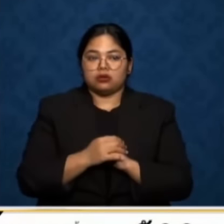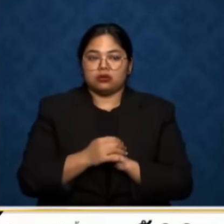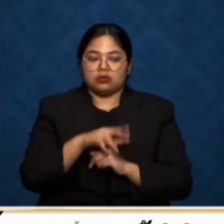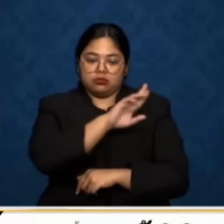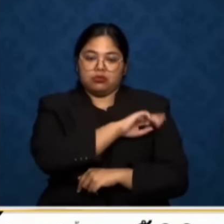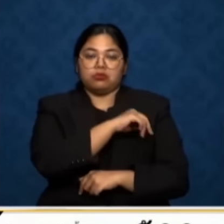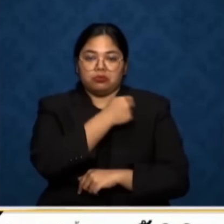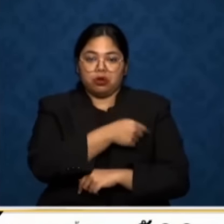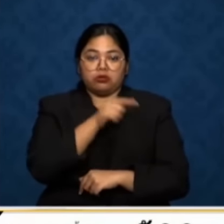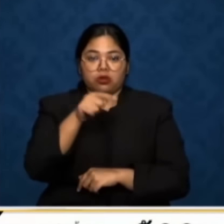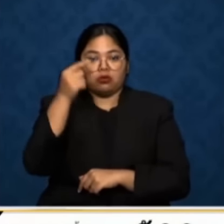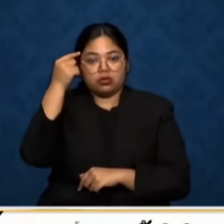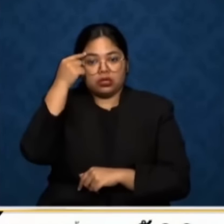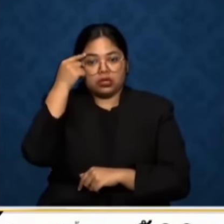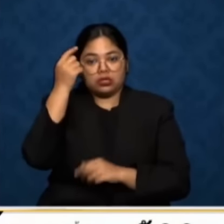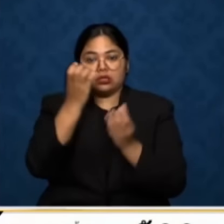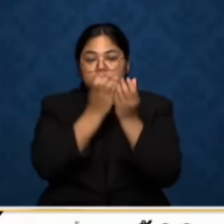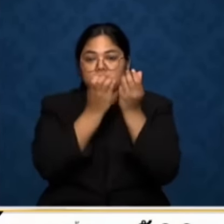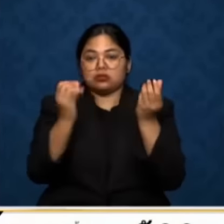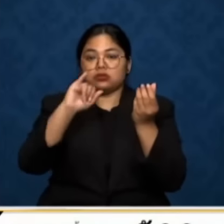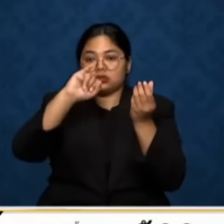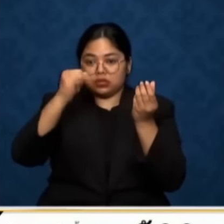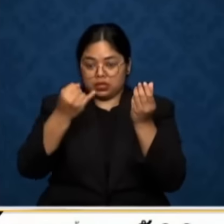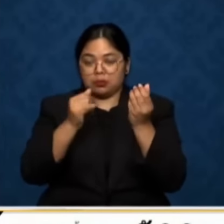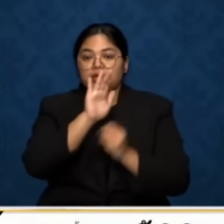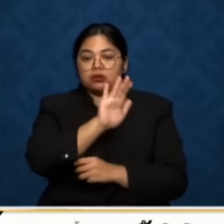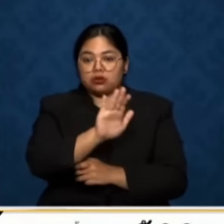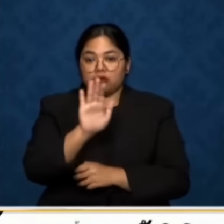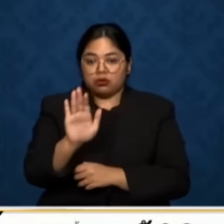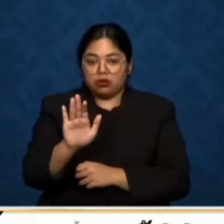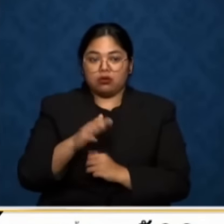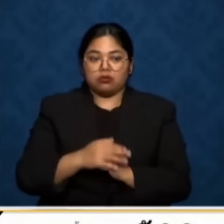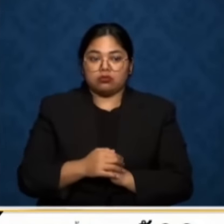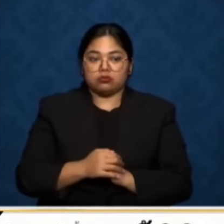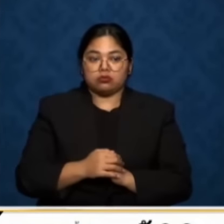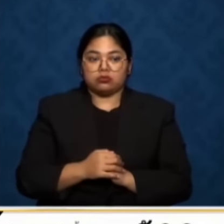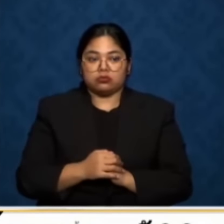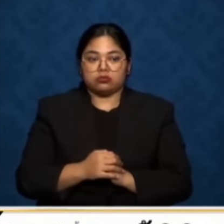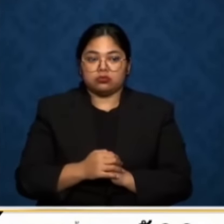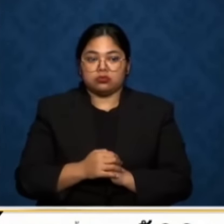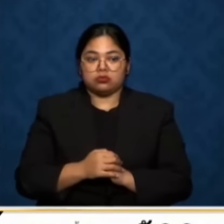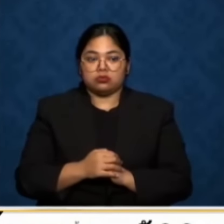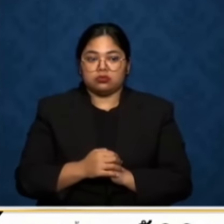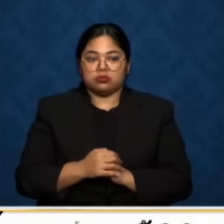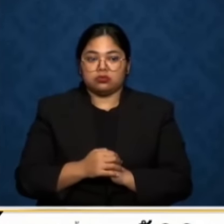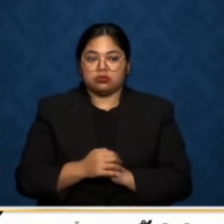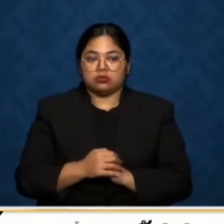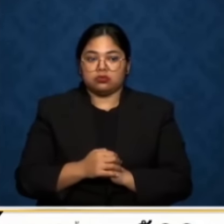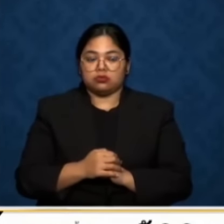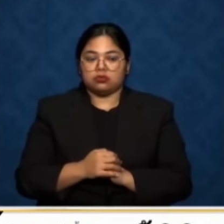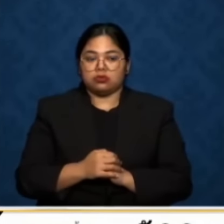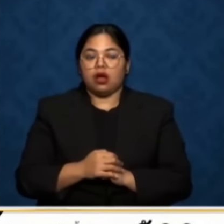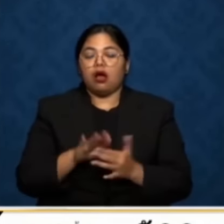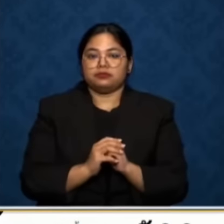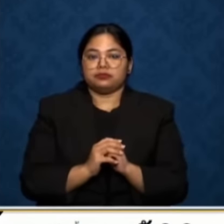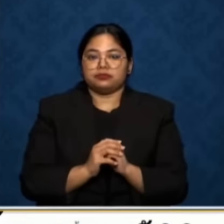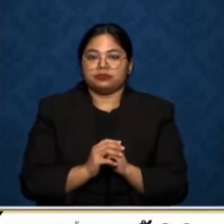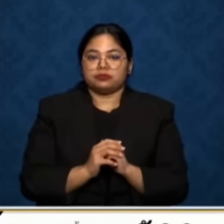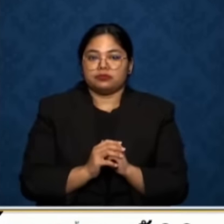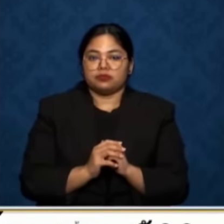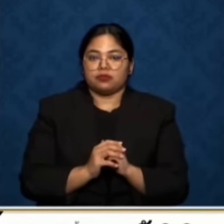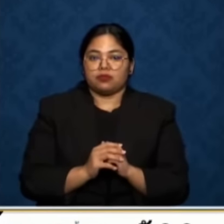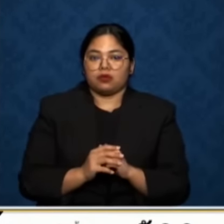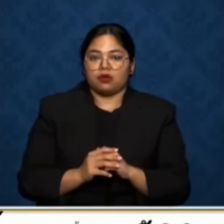คุณหมอเองเนี่ยต้องนึกถึงจรรยาบรรณต้องนึกถึงว่ามันเป็นเส้นแบ่งนะ คะคือท่านต้องประท้วงว่าผิดข้อบังคับยังไงครับ ค่ะ ผ่